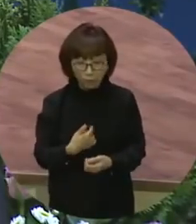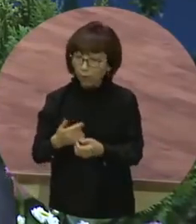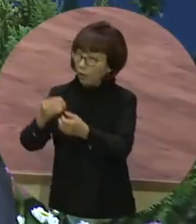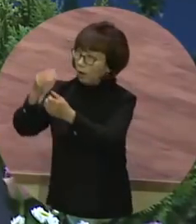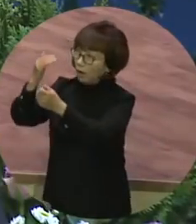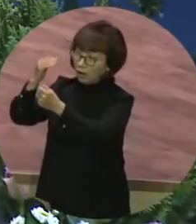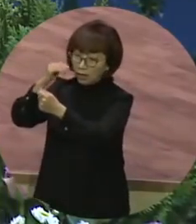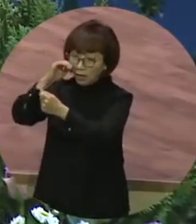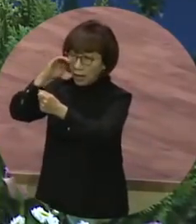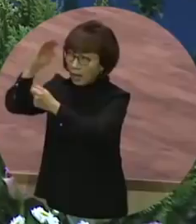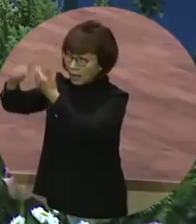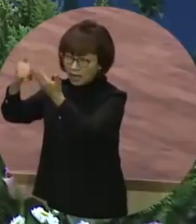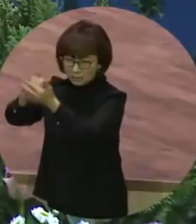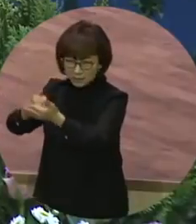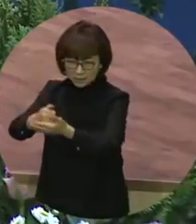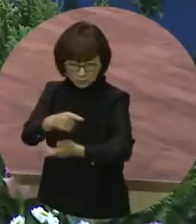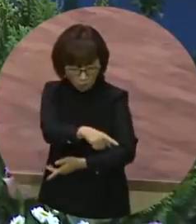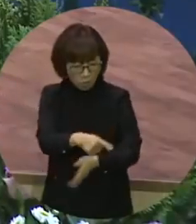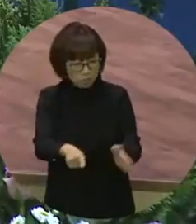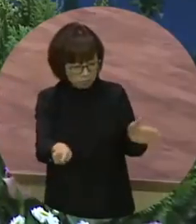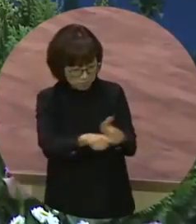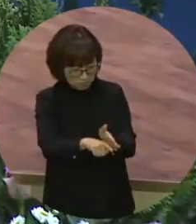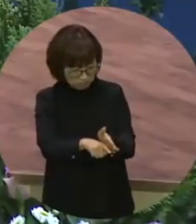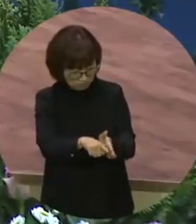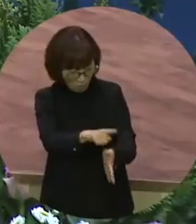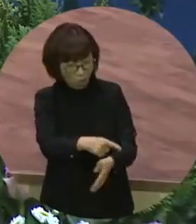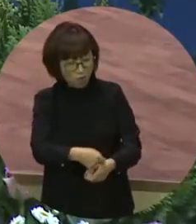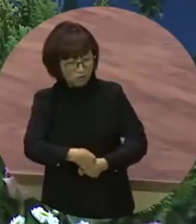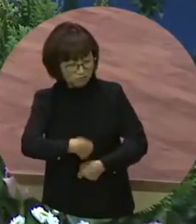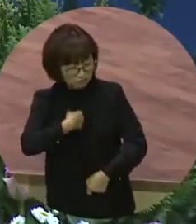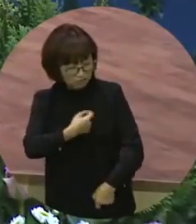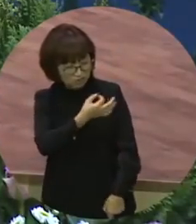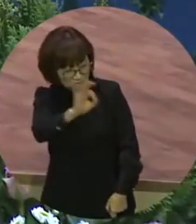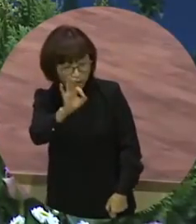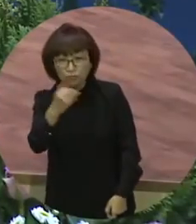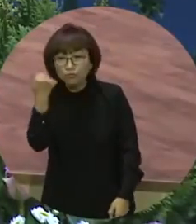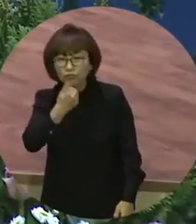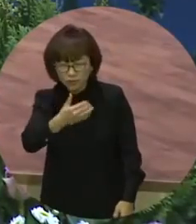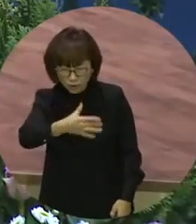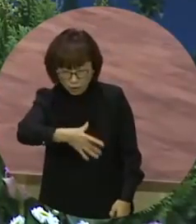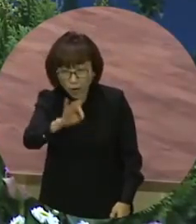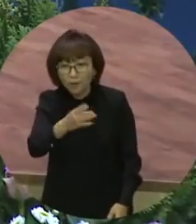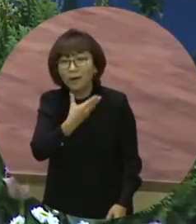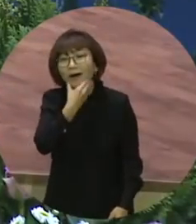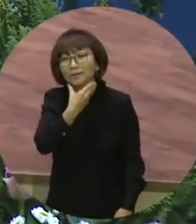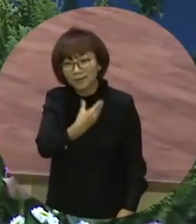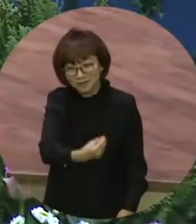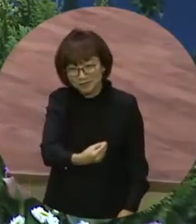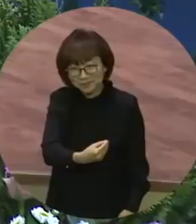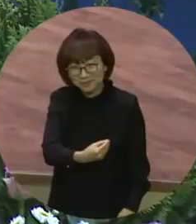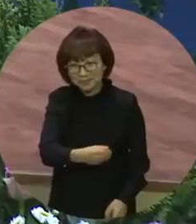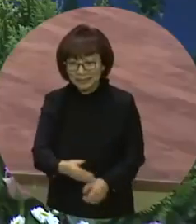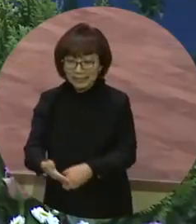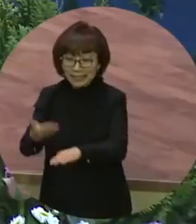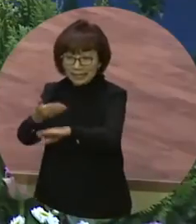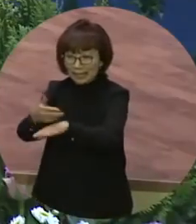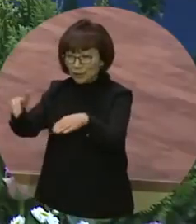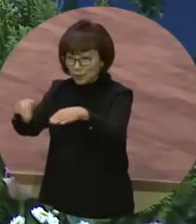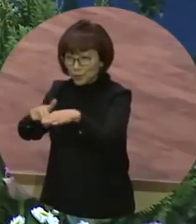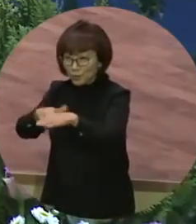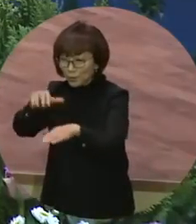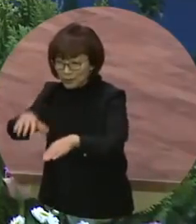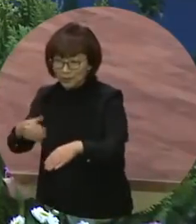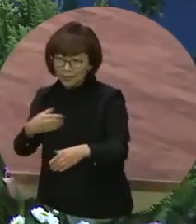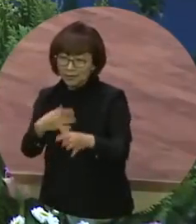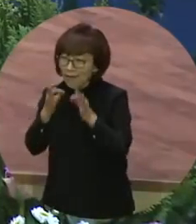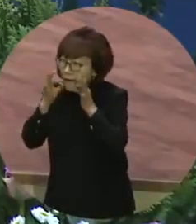받은 최초의 사람이 됐어요. 믿음으로 어렵게 되는 거예요. 다른 종교는 자기 노력으로 어렵게 한다고 말할 도